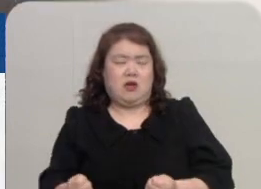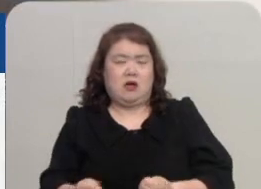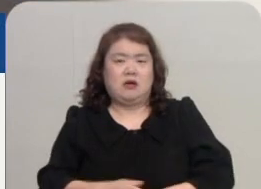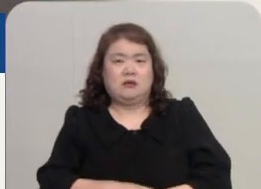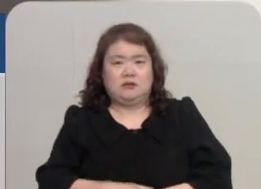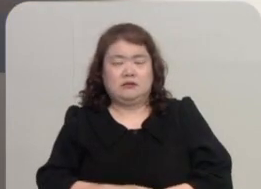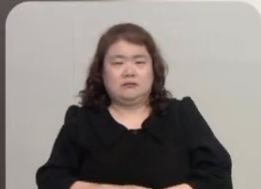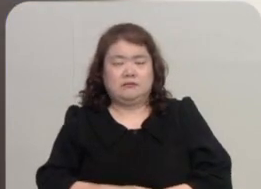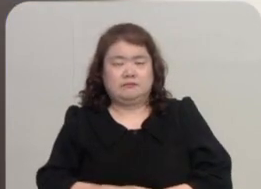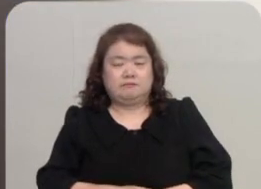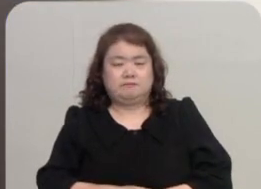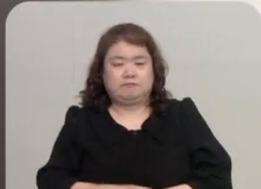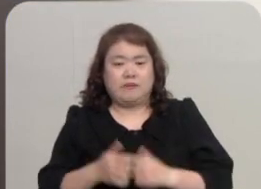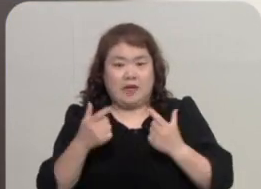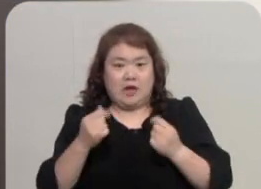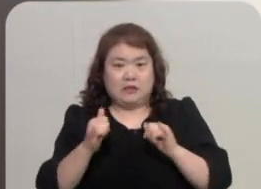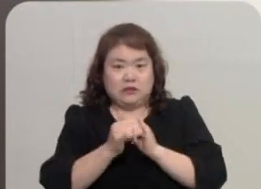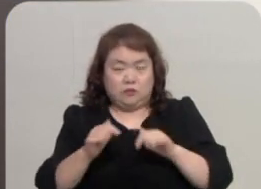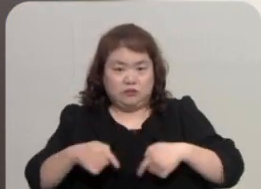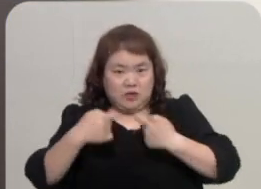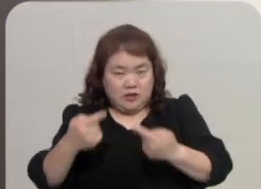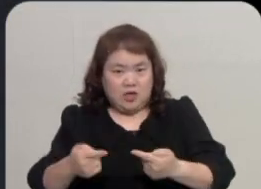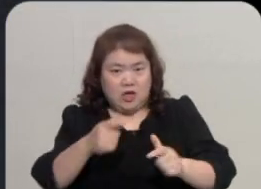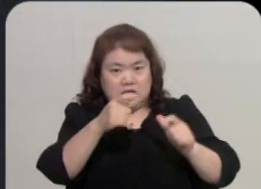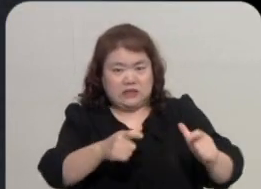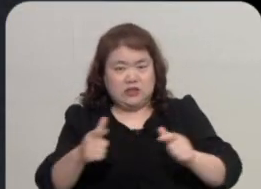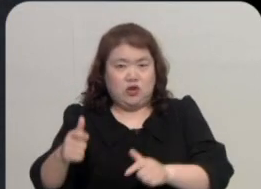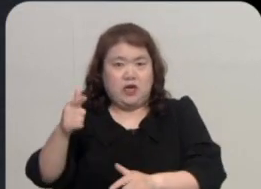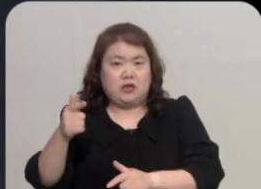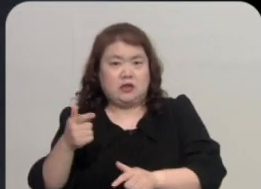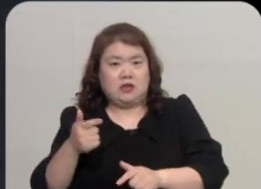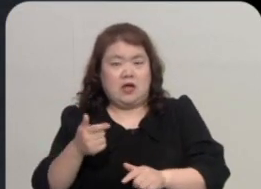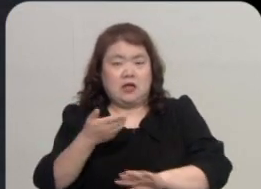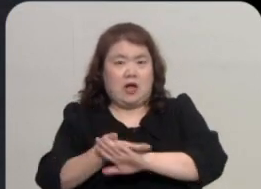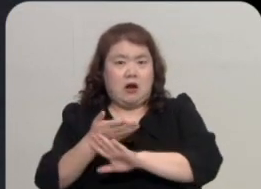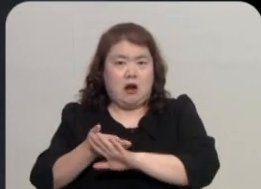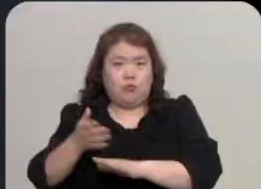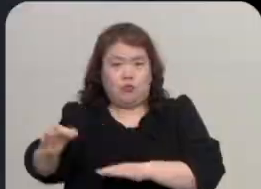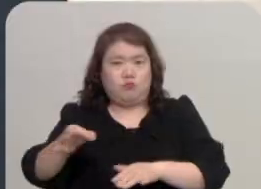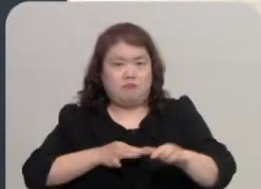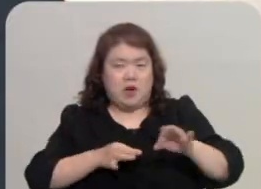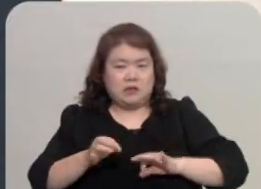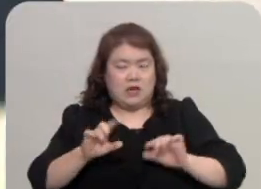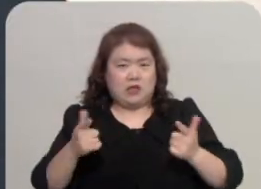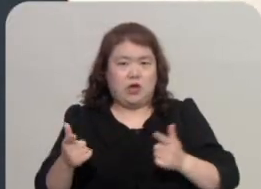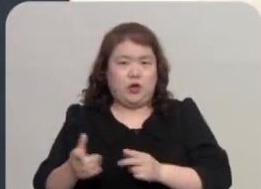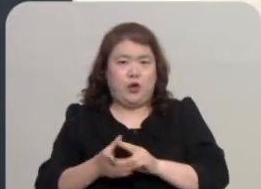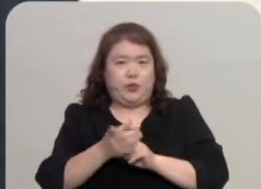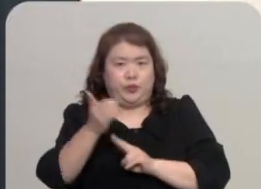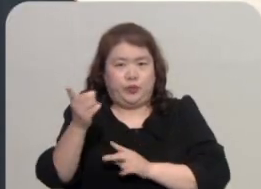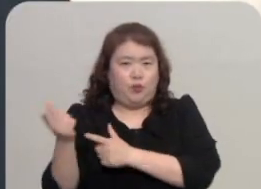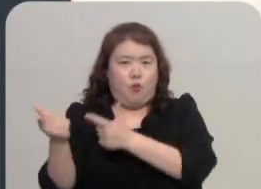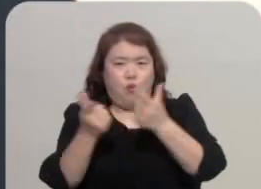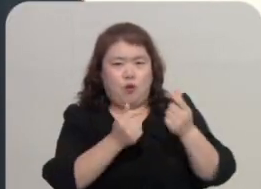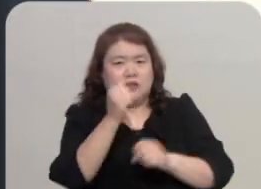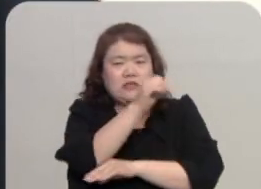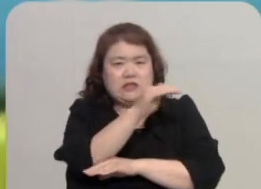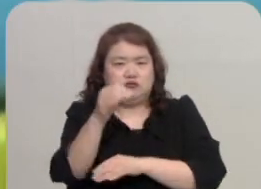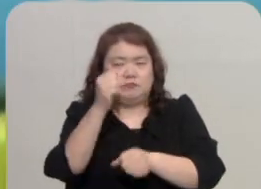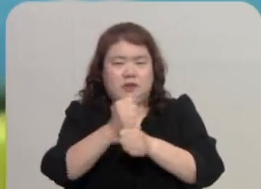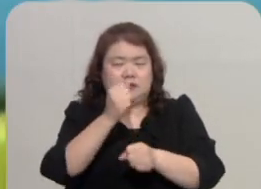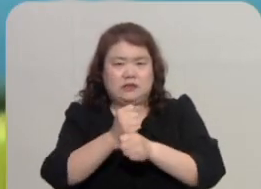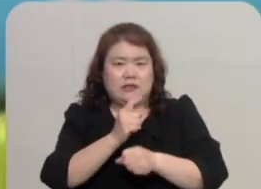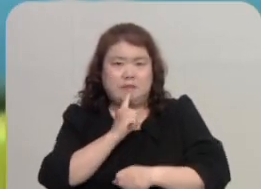방대해져가지고. 같은 참전 용사가 지역에 따라 다른 대우를 받지 않도록 통일된 기준을 만들자는 요구가 꾸준히 제기되고